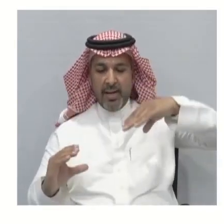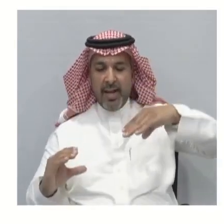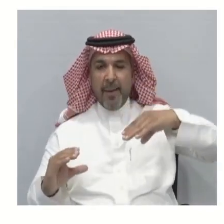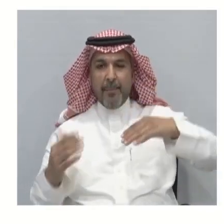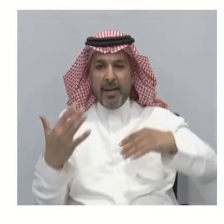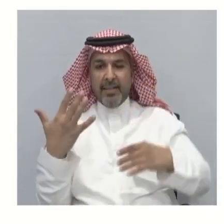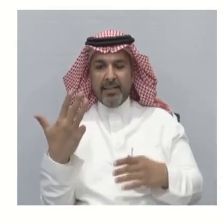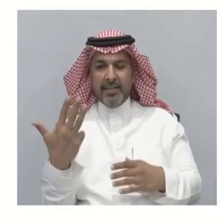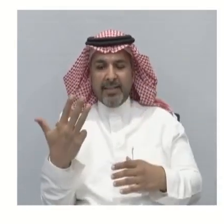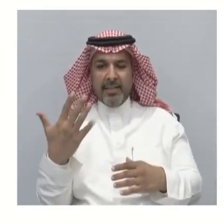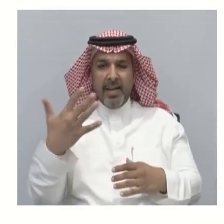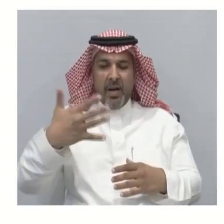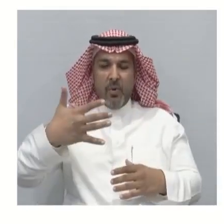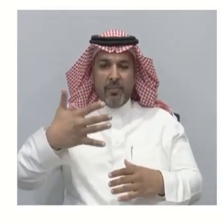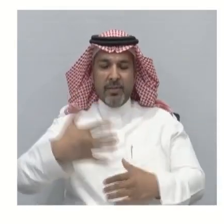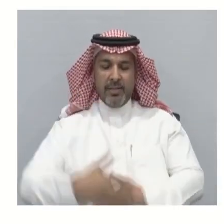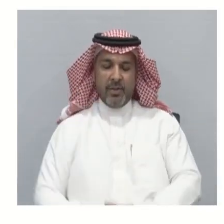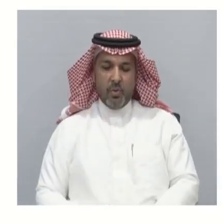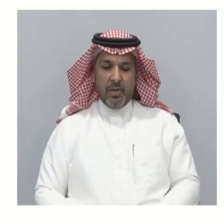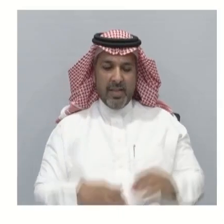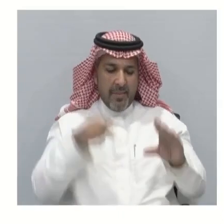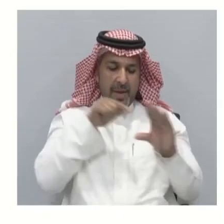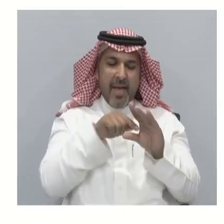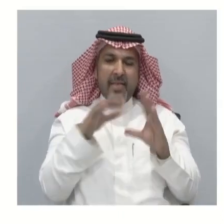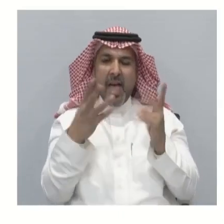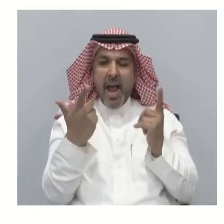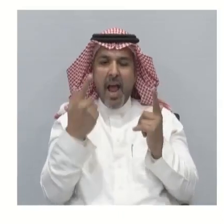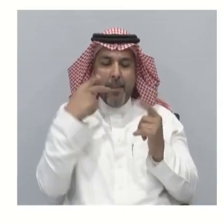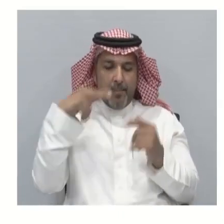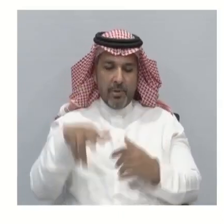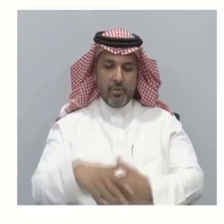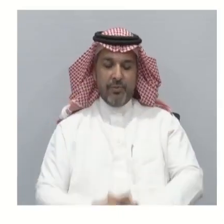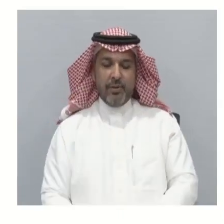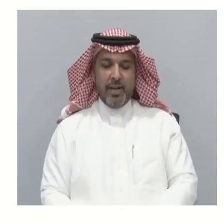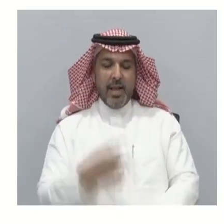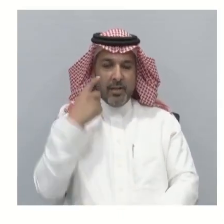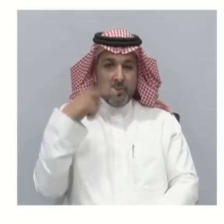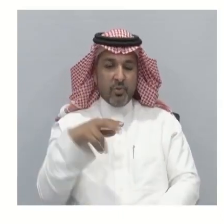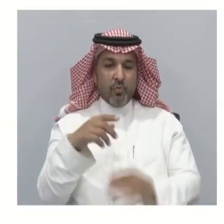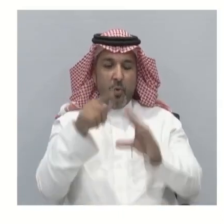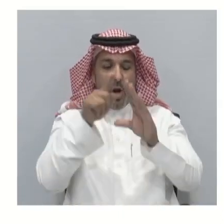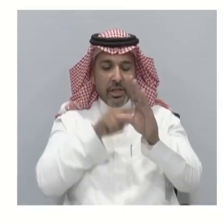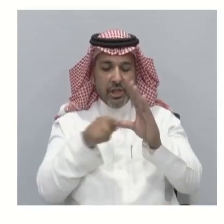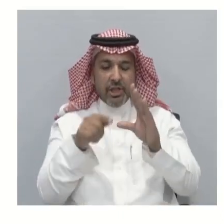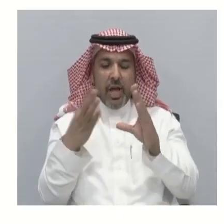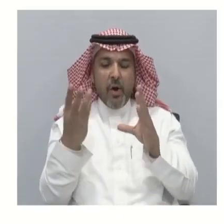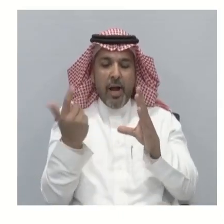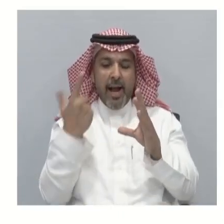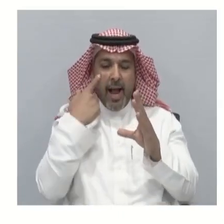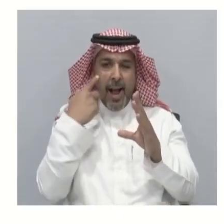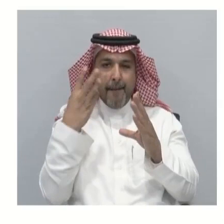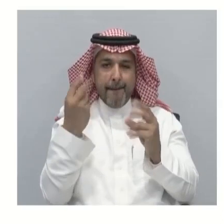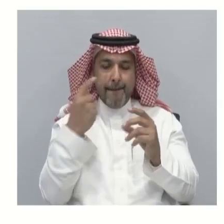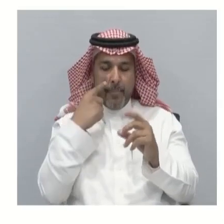السؤال الا اذا كان عندي زوايا علىشان اقدر اقارن الاطوال بالزوايا المقابله لهذه الاضلاع او الاطوال